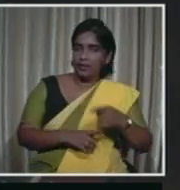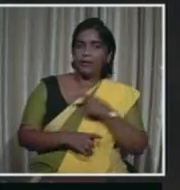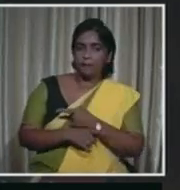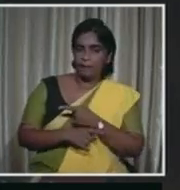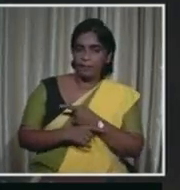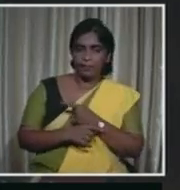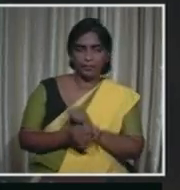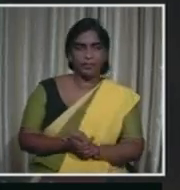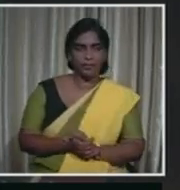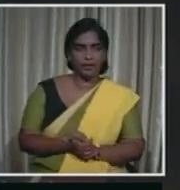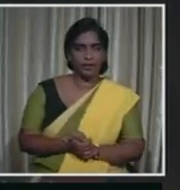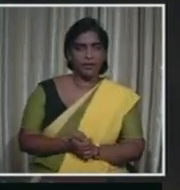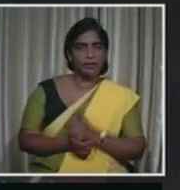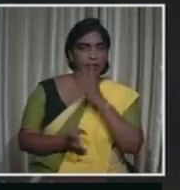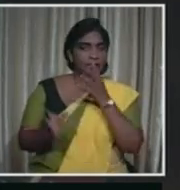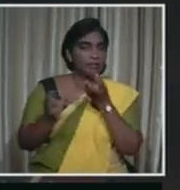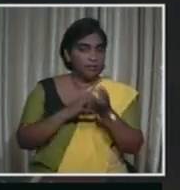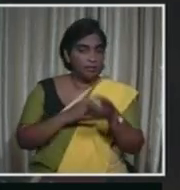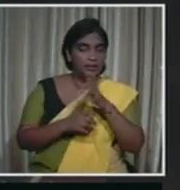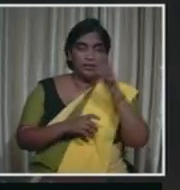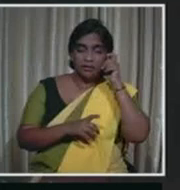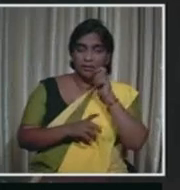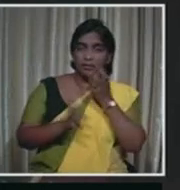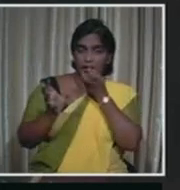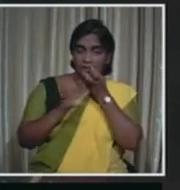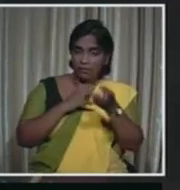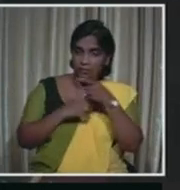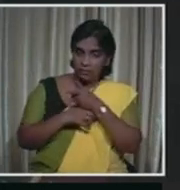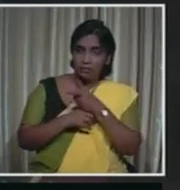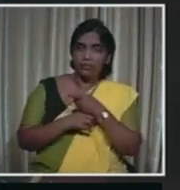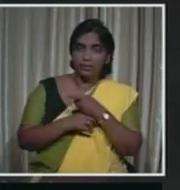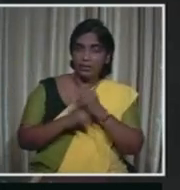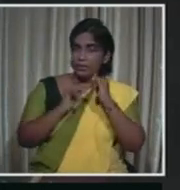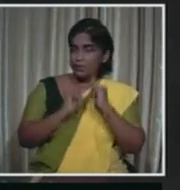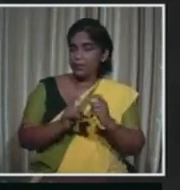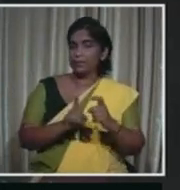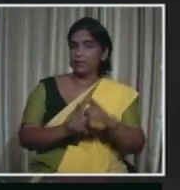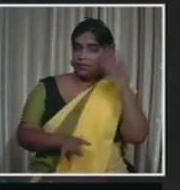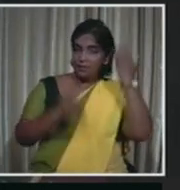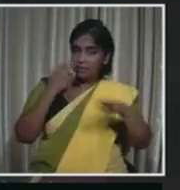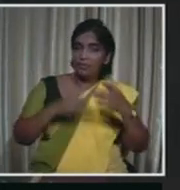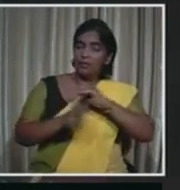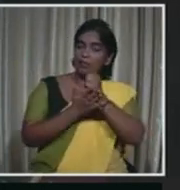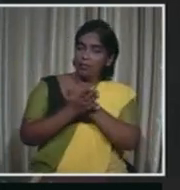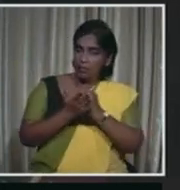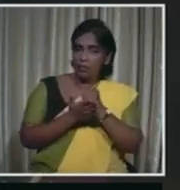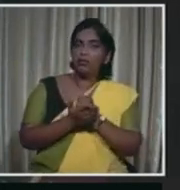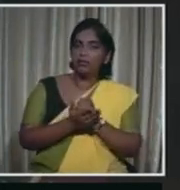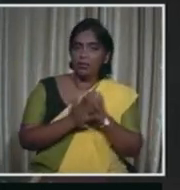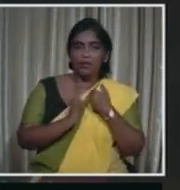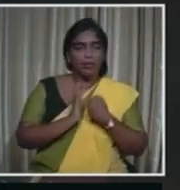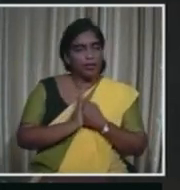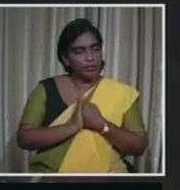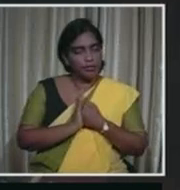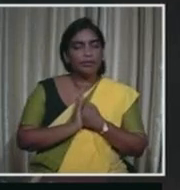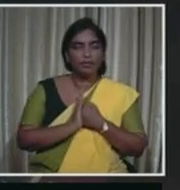විශේෂයෙන්ම ඒ ප්‍රහාරයෙන් ඒ ත්‍රස්ත ප්‍රහාරයෙන් ඒ ම්ලේච්ඡ ප්‍රහාරයෙන් මිය ගිය සියලු දෙනාටම අපි අපේ